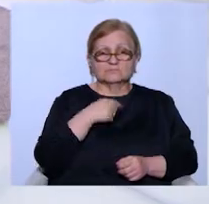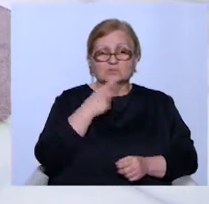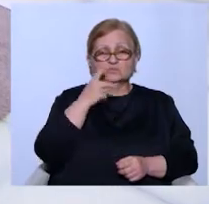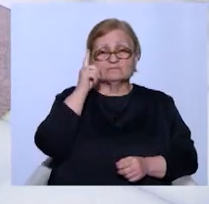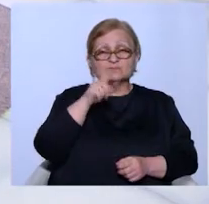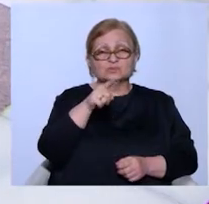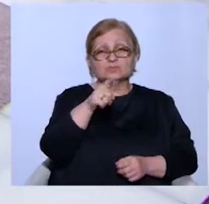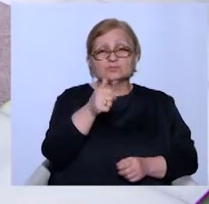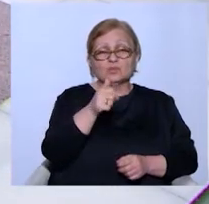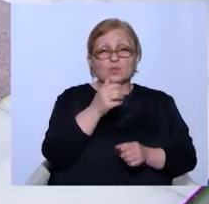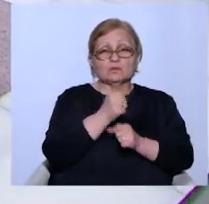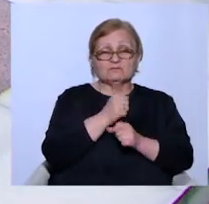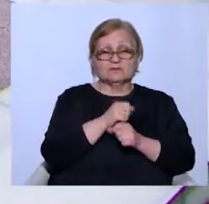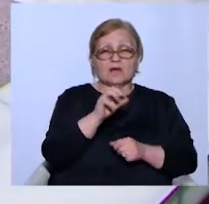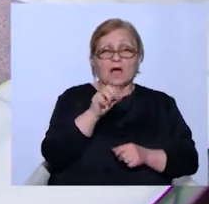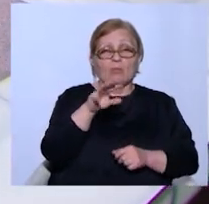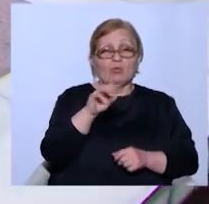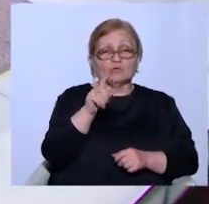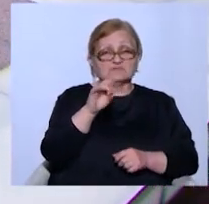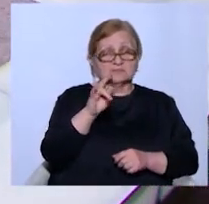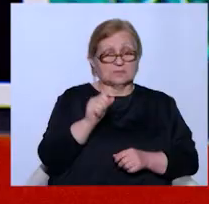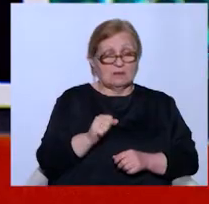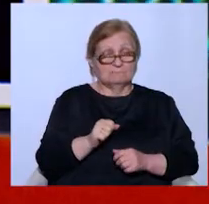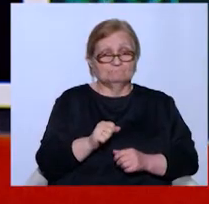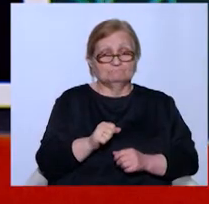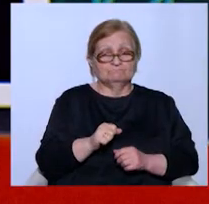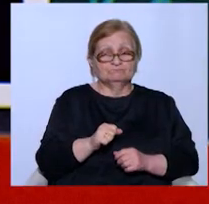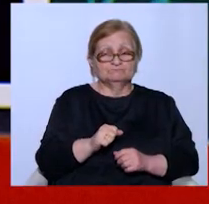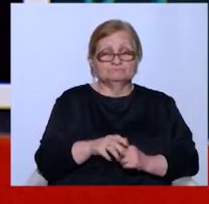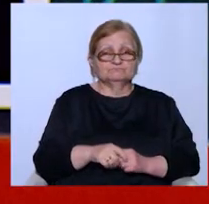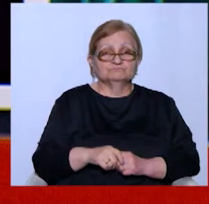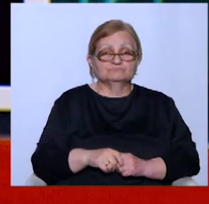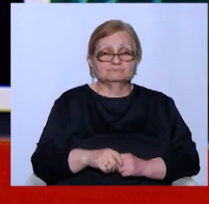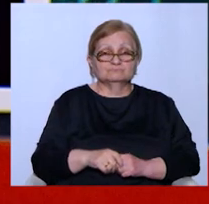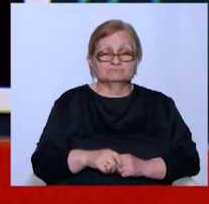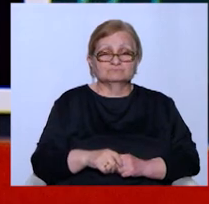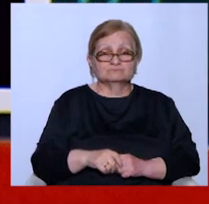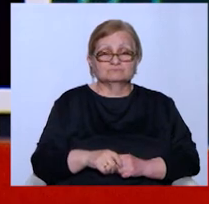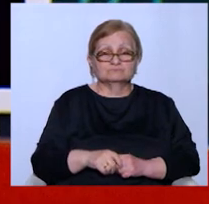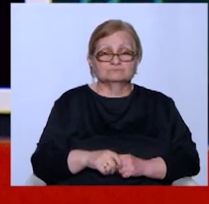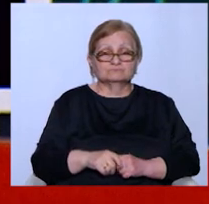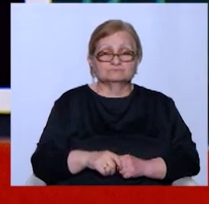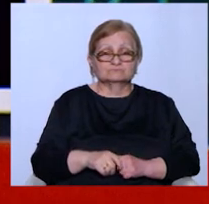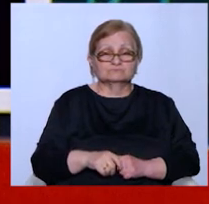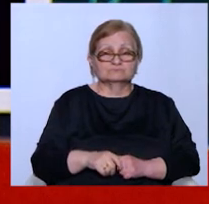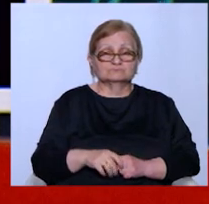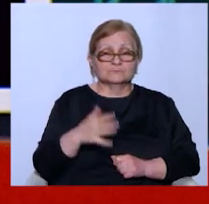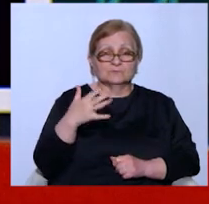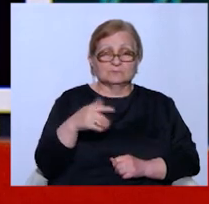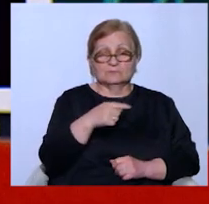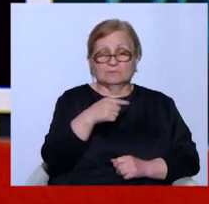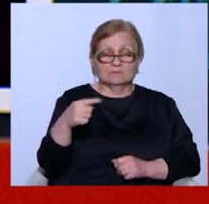ამოხსნა, ანუ როგორ შეიძლება გავარცხნიშნელია, თუ წარმოიდგინოთ ეს არის ერთიანი. და